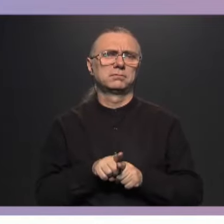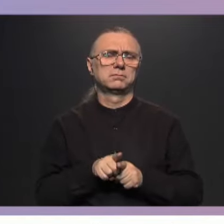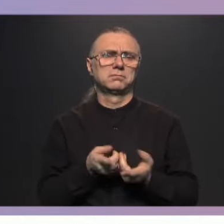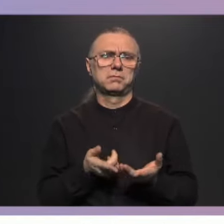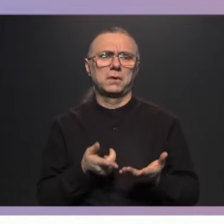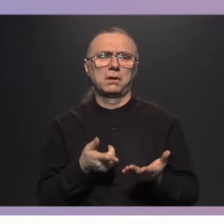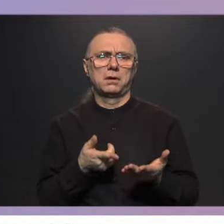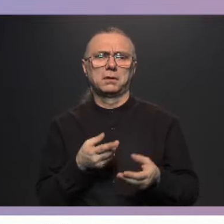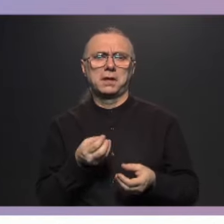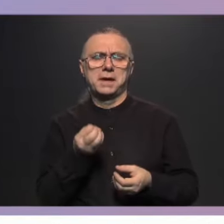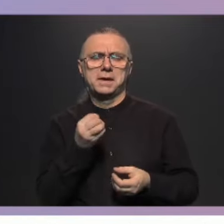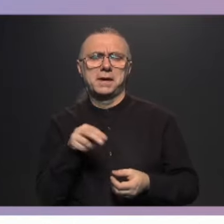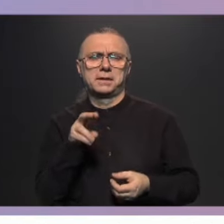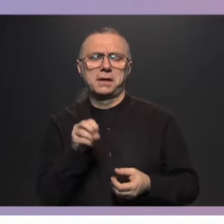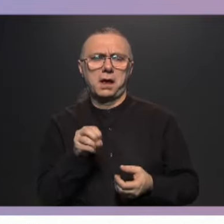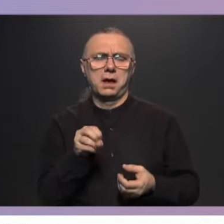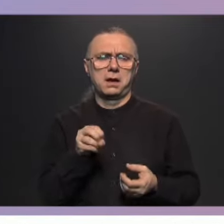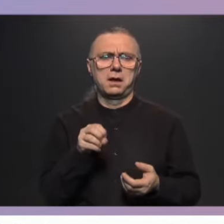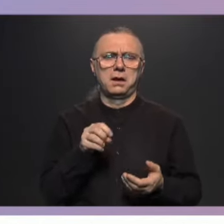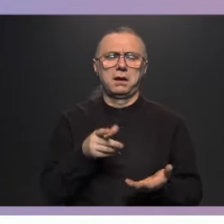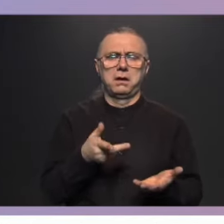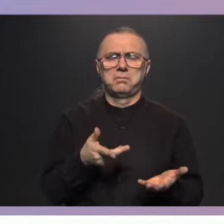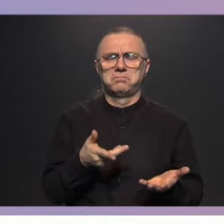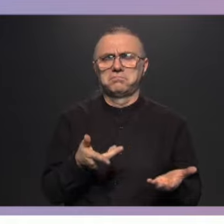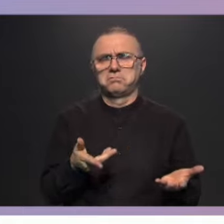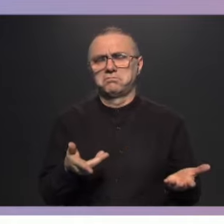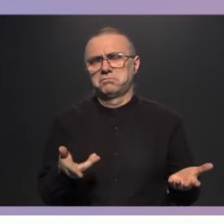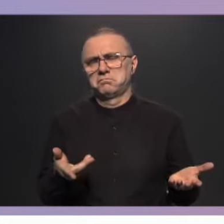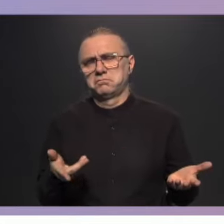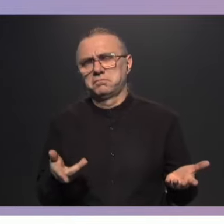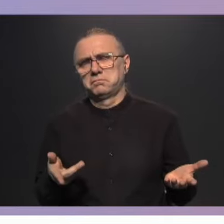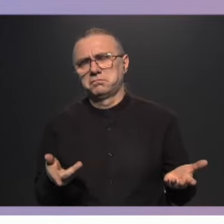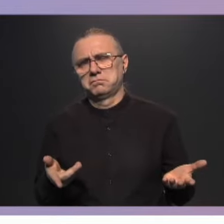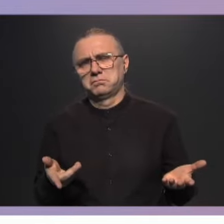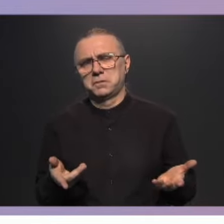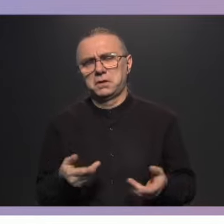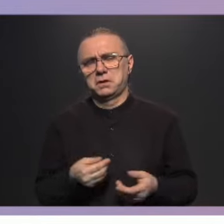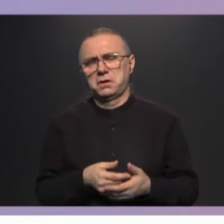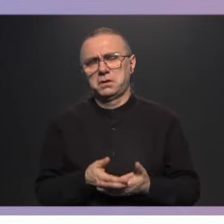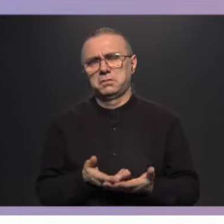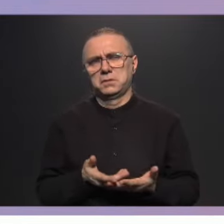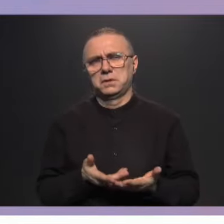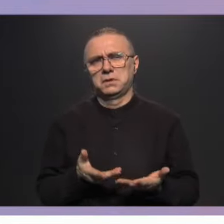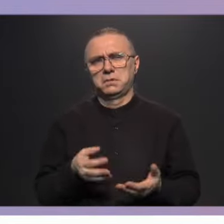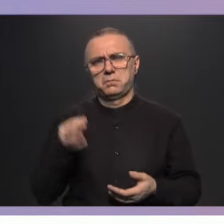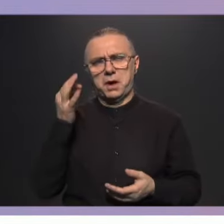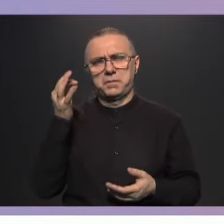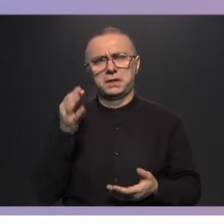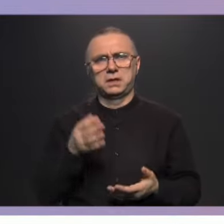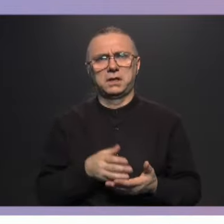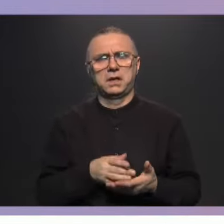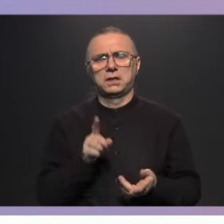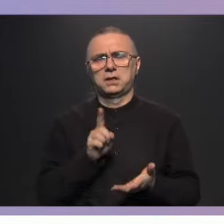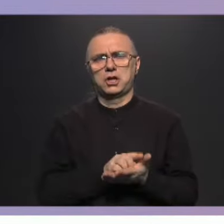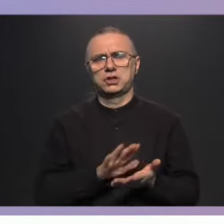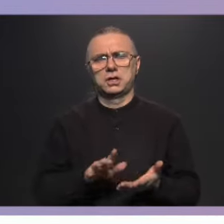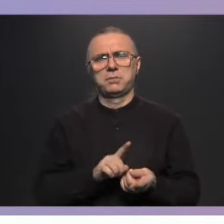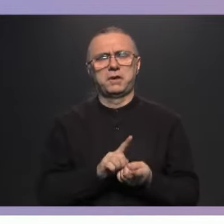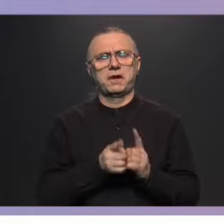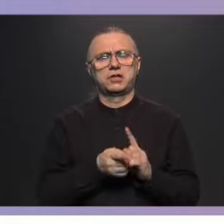акцента на день делаю никогда вообще. Особенно людям мирским в такой день поминки не должны превращаться